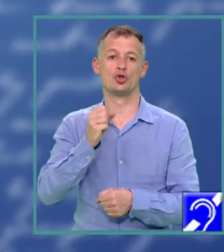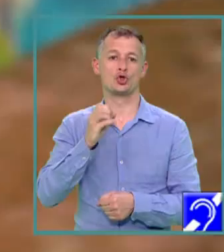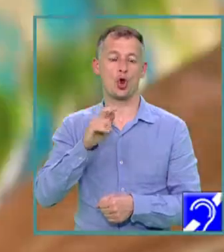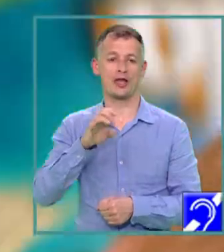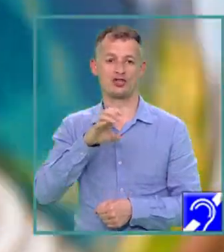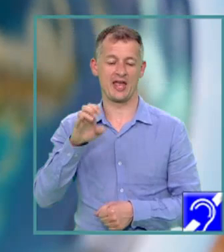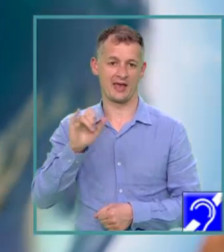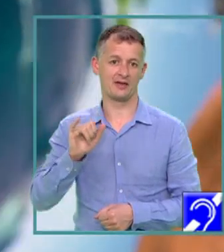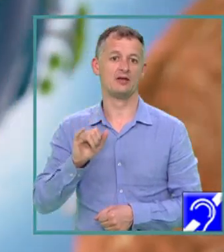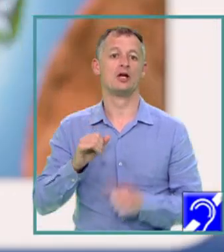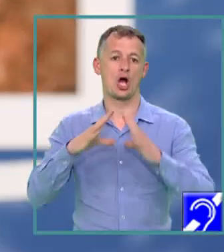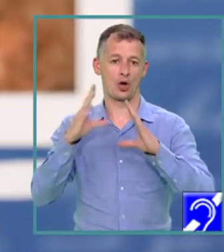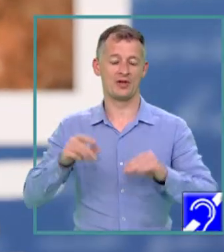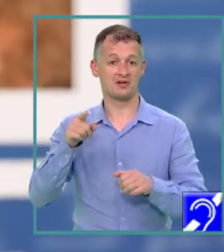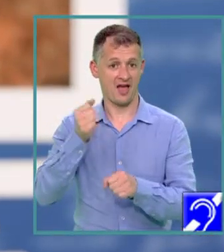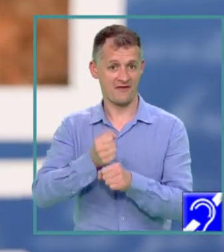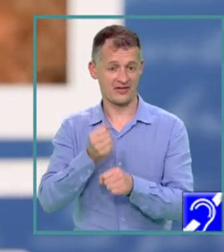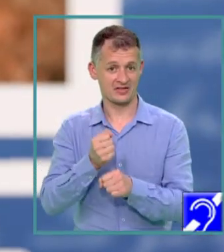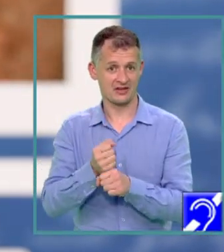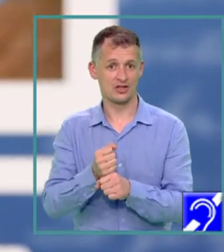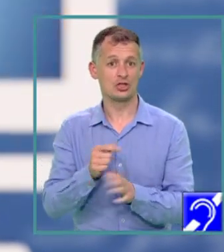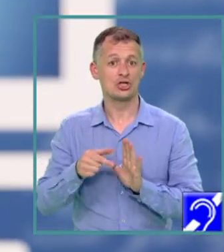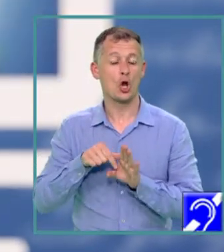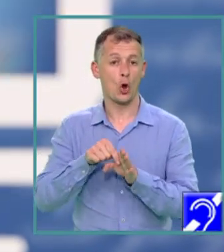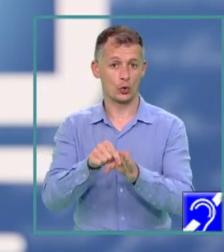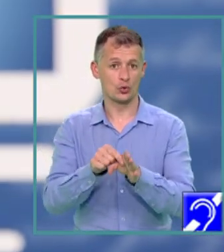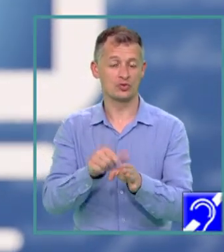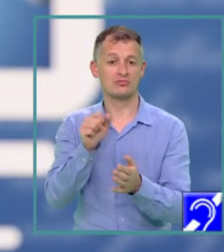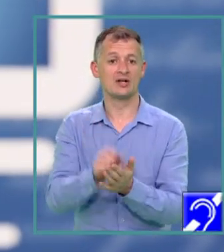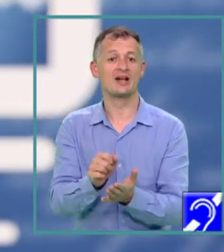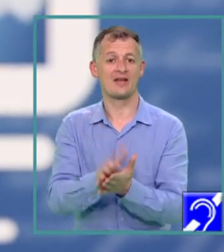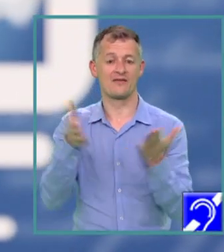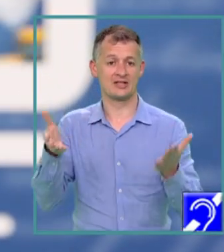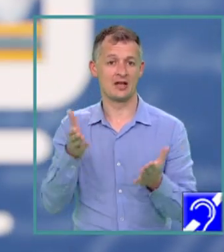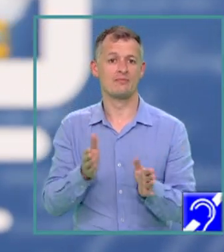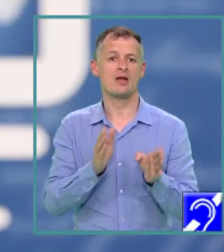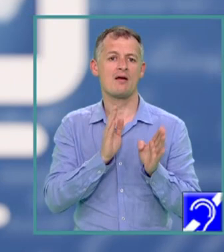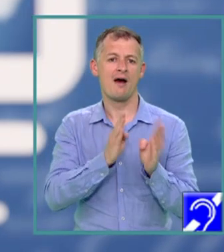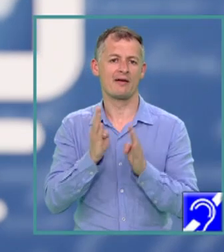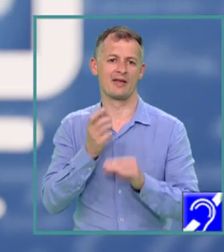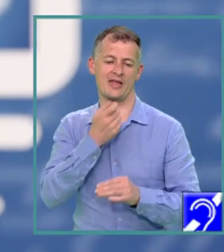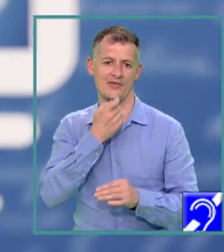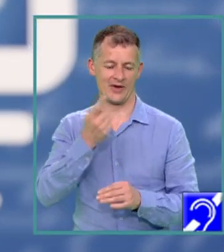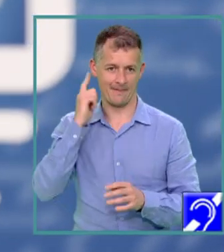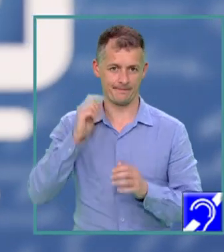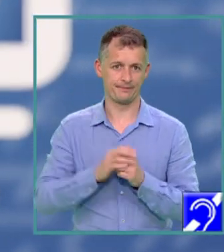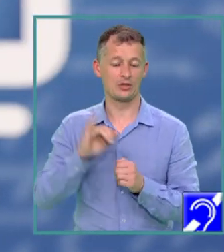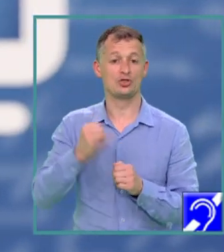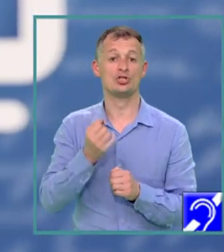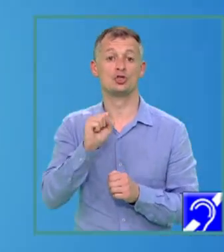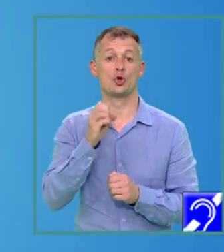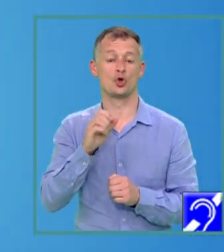românești. A înființat și condus revistele Arhiva pentru Știință și Reformă Socială și Sociologie